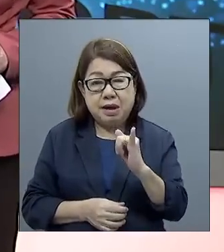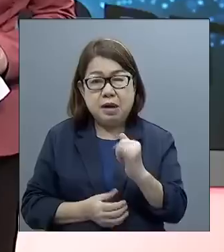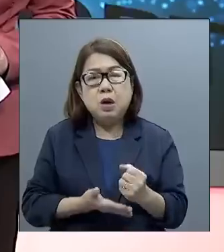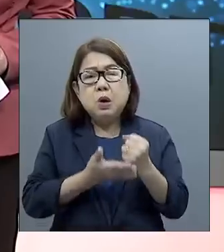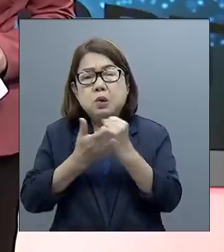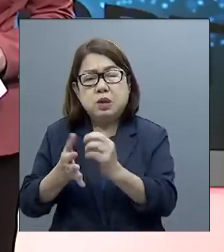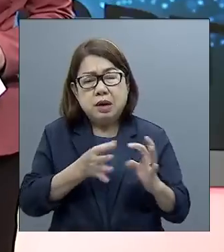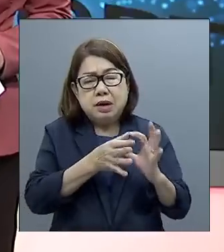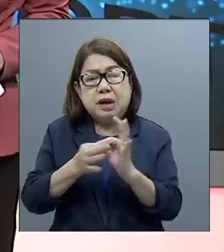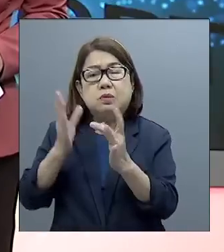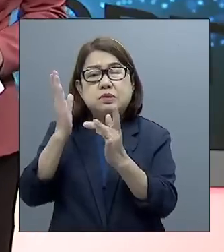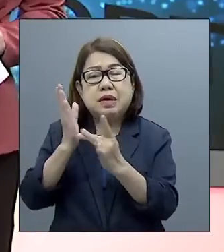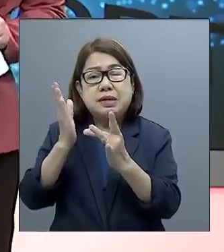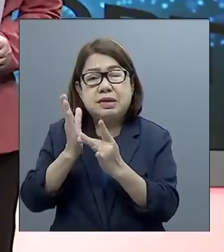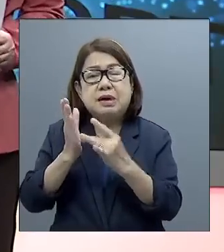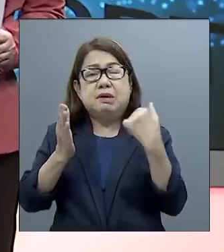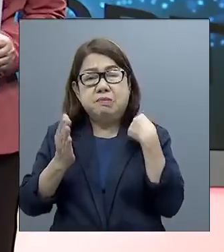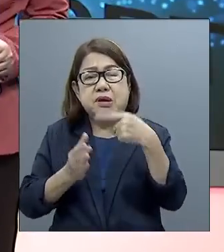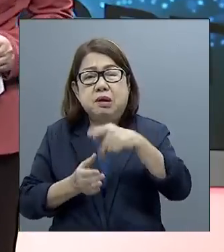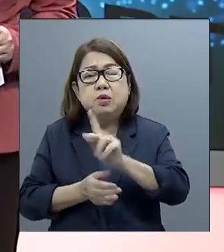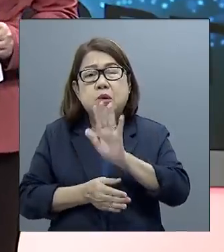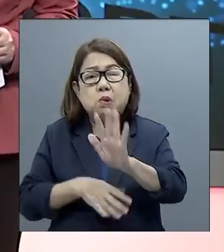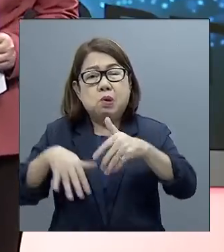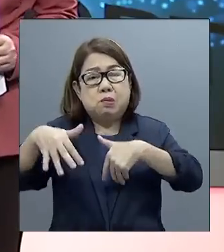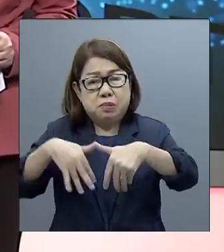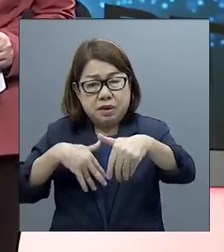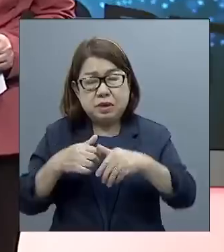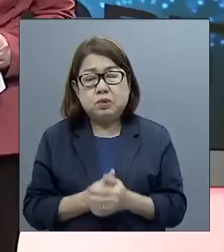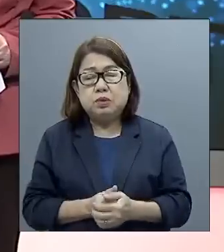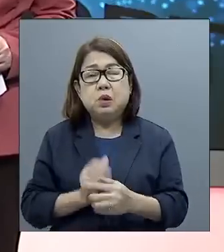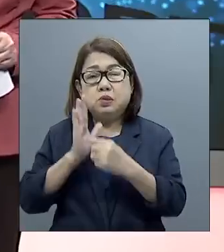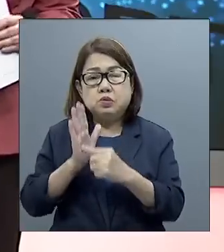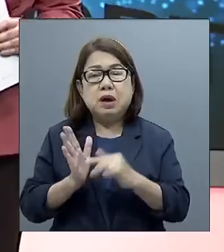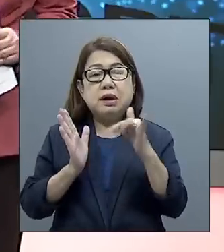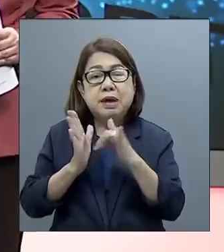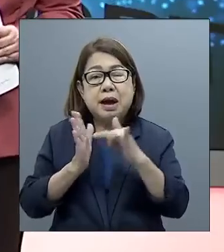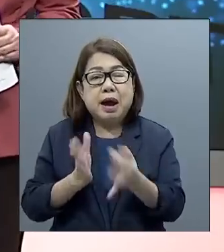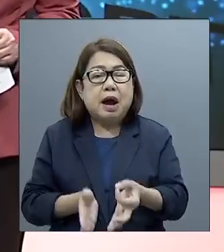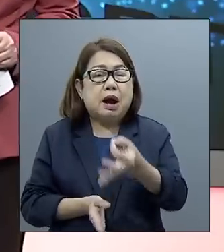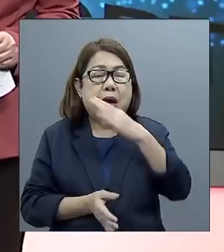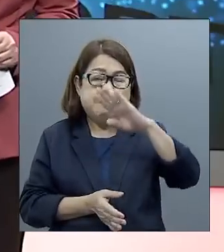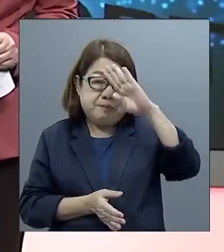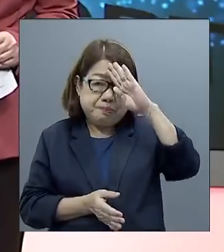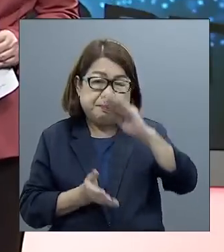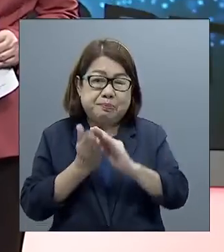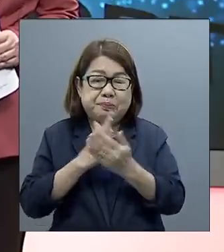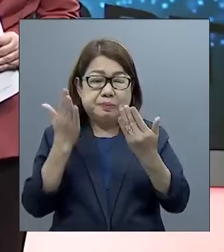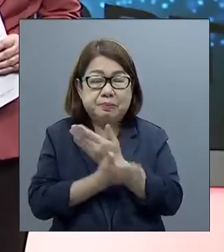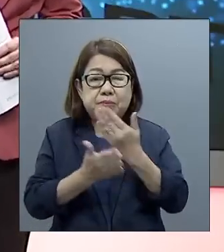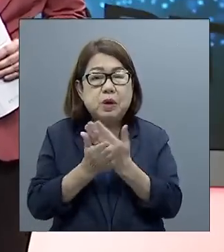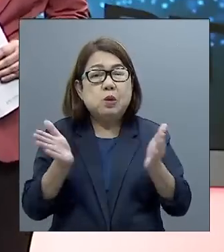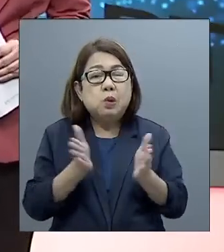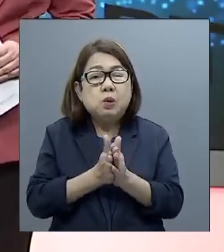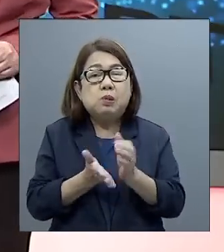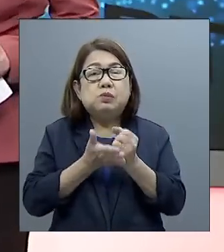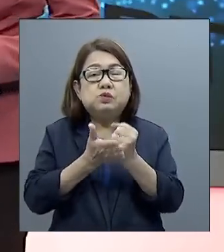ลยีที่เป็นประโยชน์ต่อมนุษยชาตินะคะอย่างเช่นการพัฒนายารักษาโรคไปจนถึงช่วยในเรื่องของการศึกษาค่ะคุณ